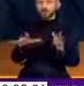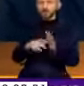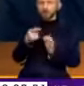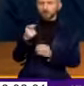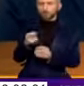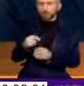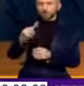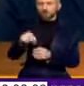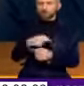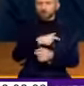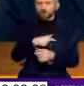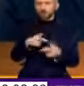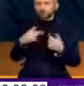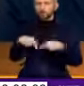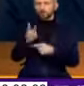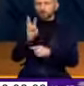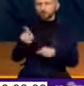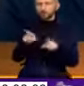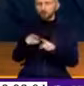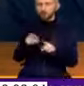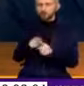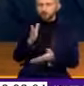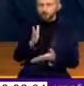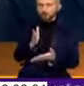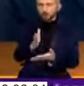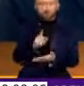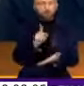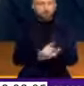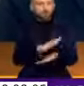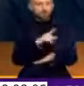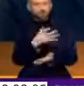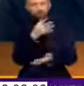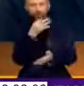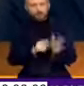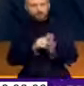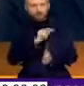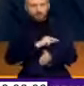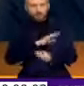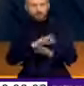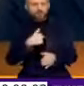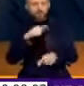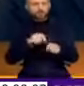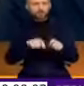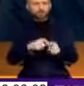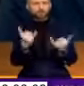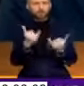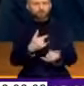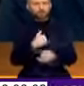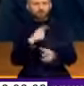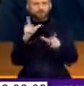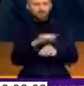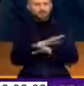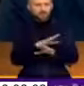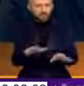квиток на вимогу і депутатської фракції «Свобода» так само встановлений. Електронний квиток має бути, він ще не запрацював. Я перевірю, сьогодні я не